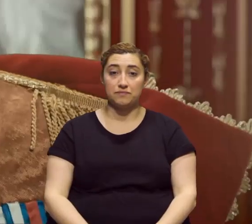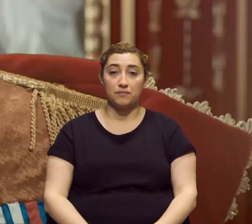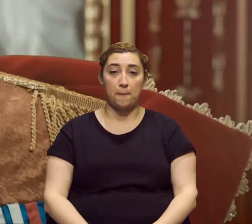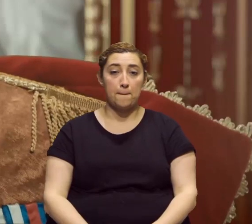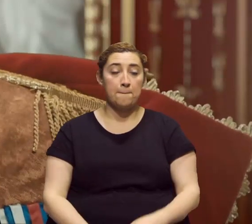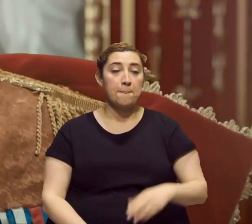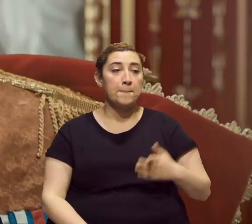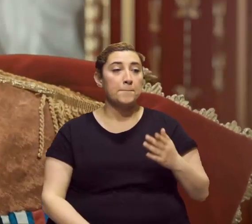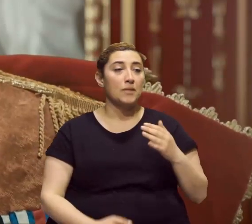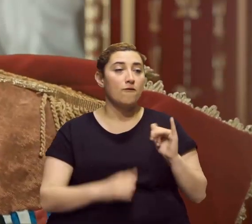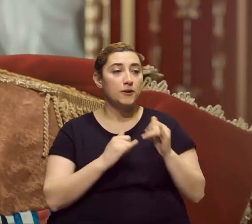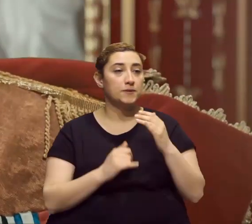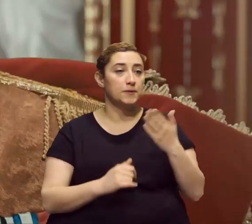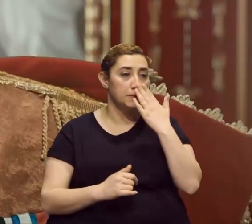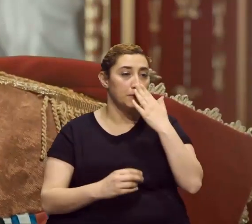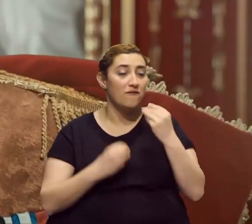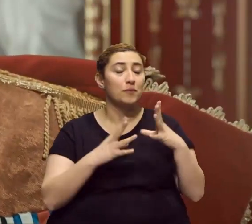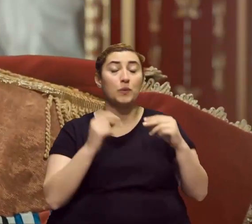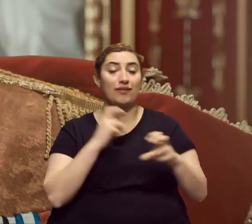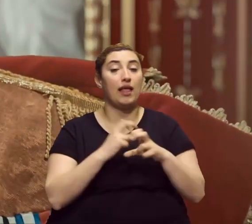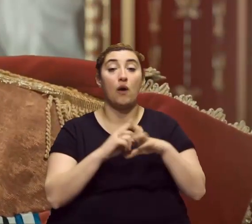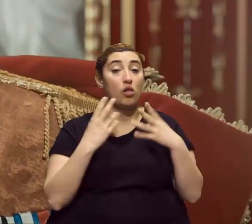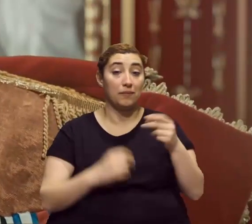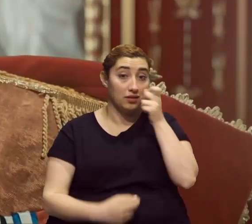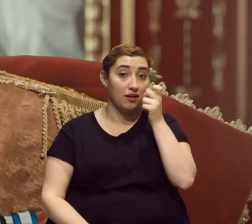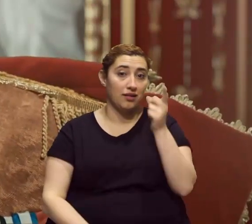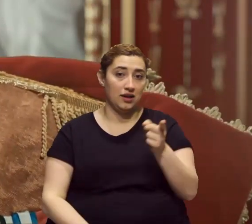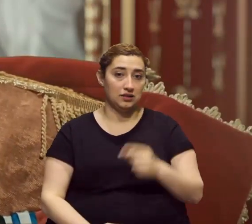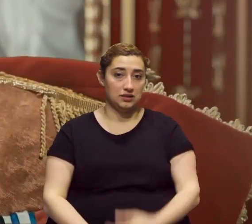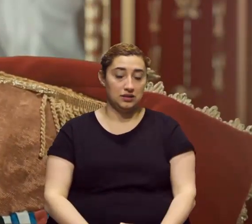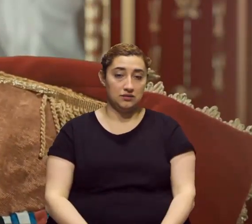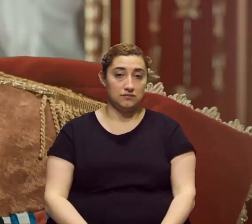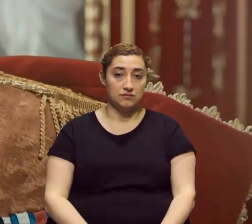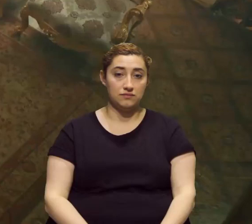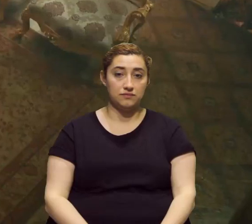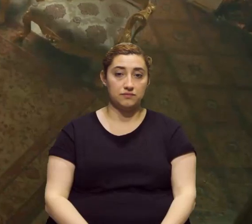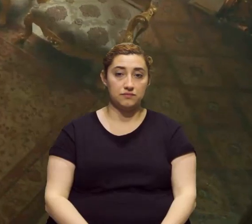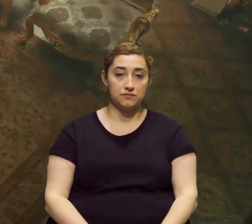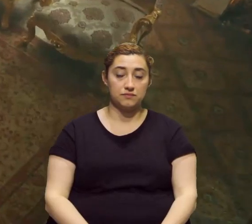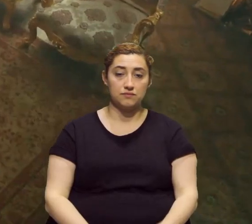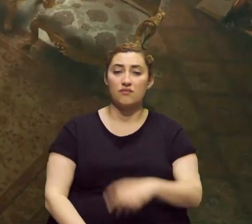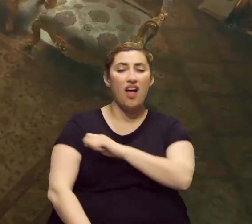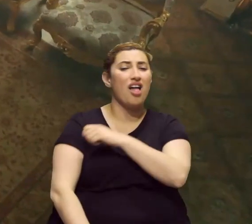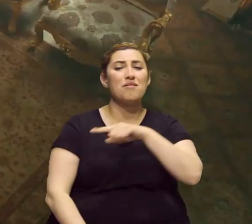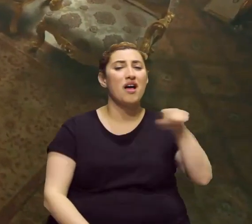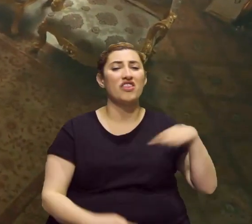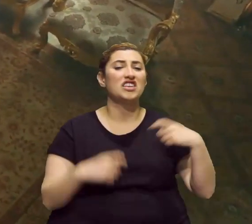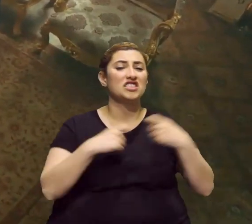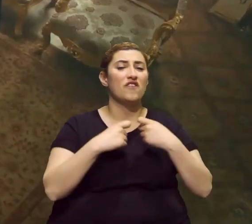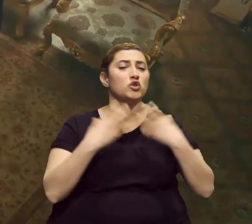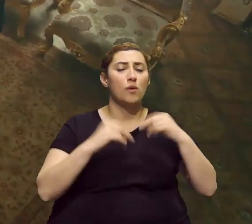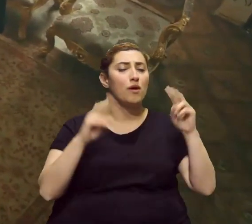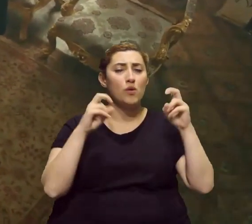Blöf çok tehlikeli bir silahtır. Dikkat ediniz. Kabul odası. Almanların savaşa